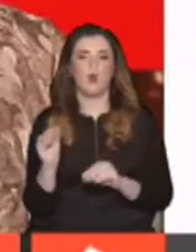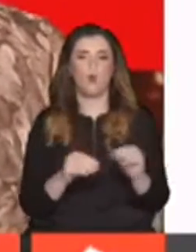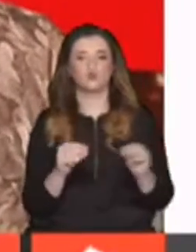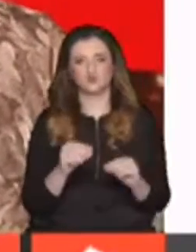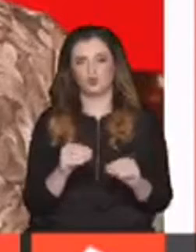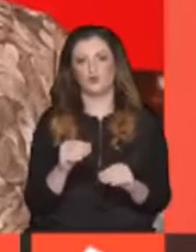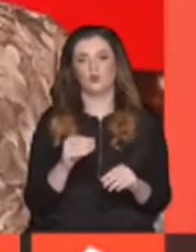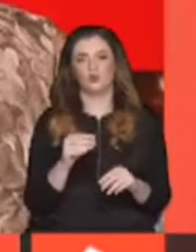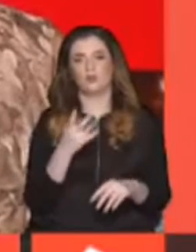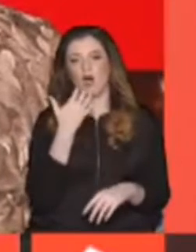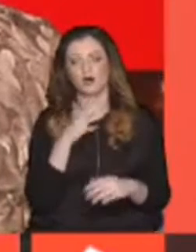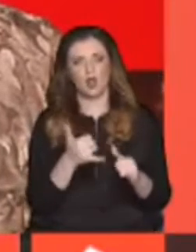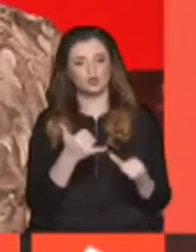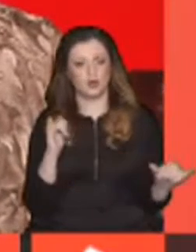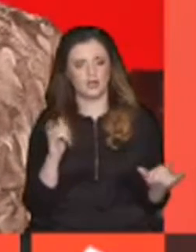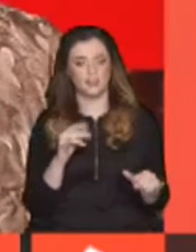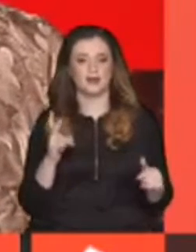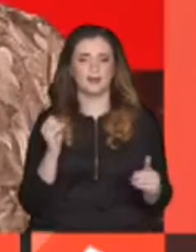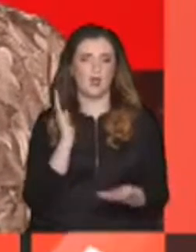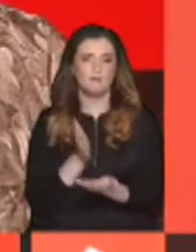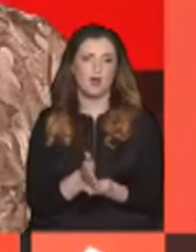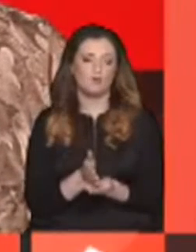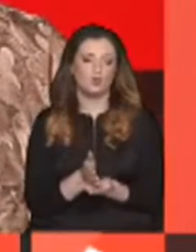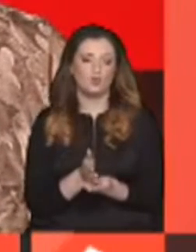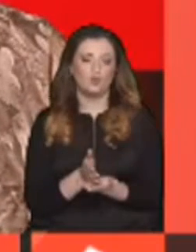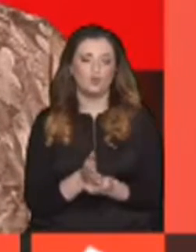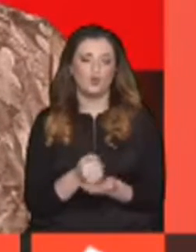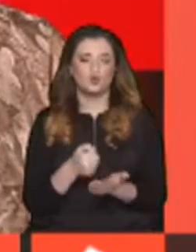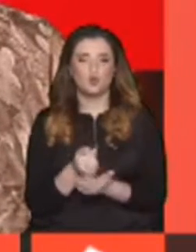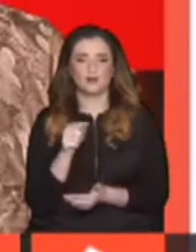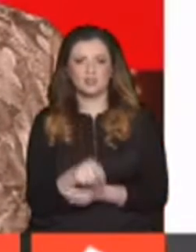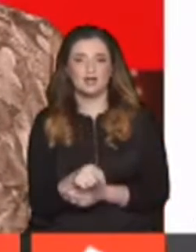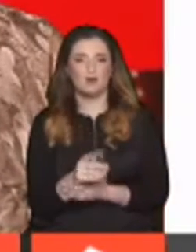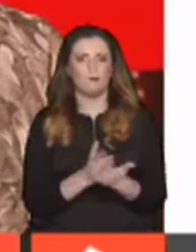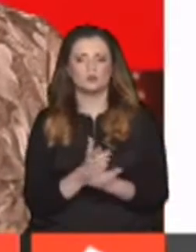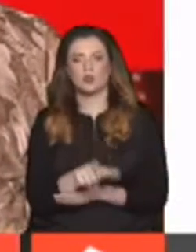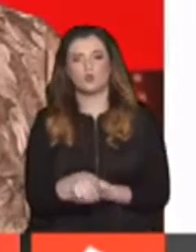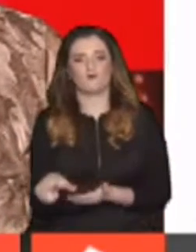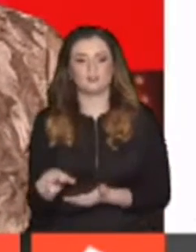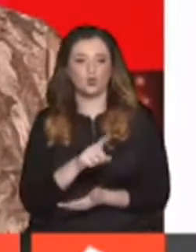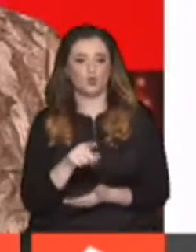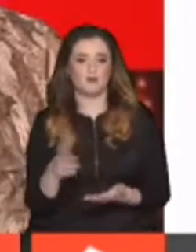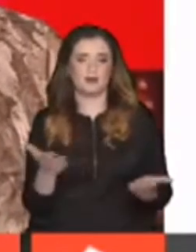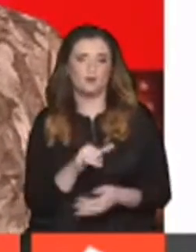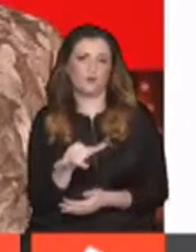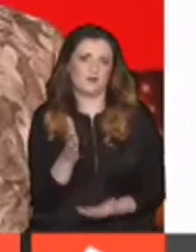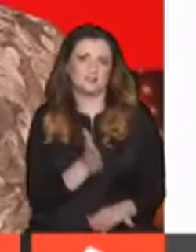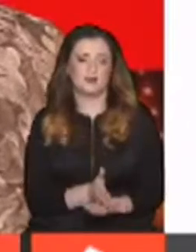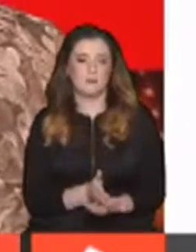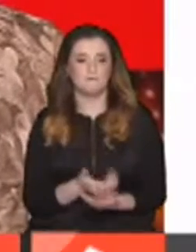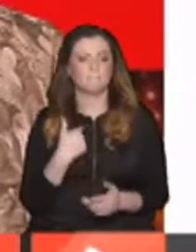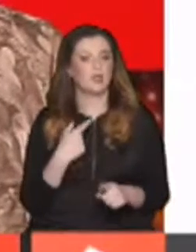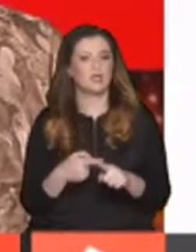гарячій лінії і напряму до тих посадових осіб, номери яких у вас є.